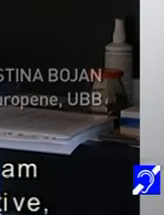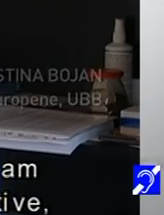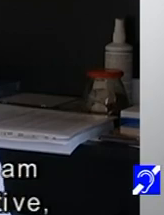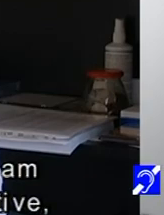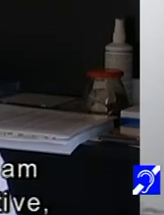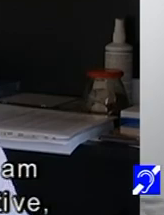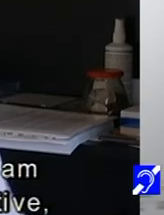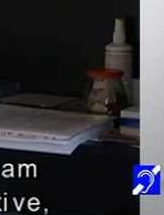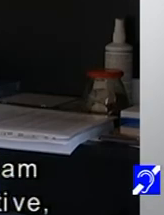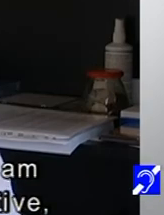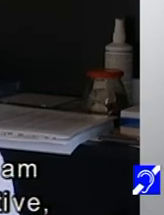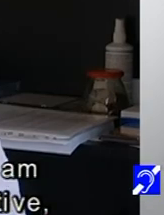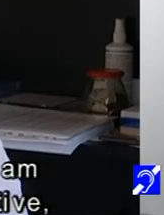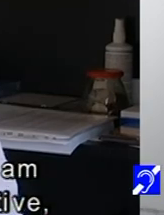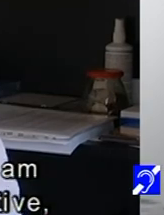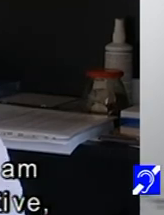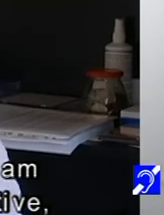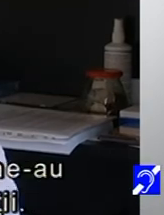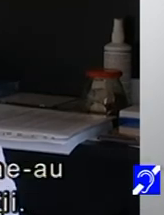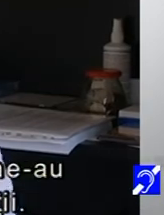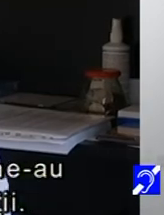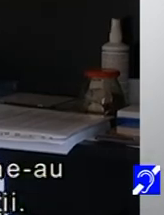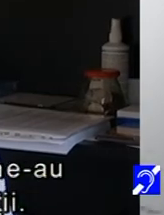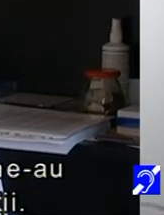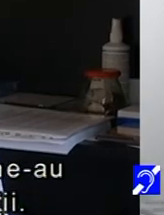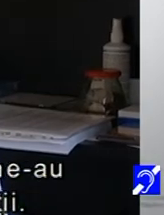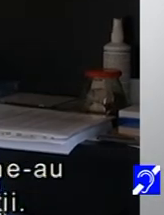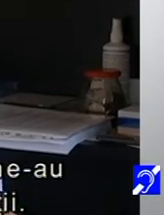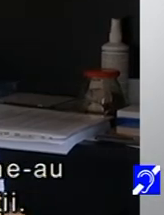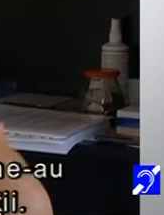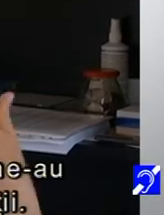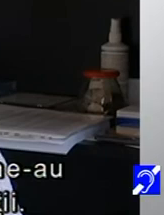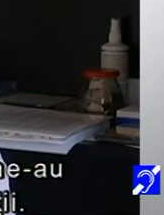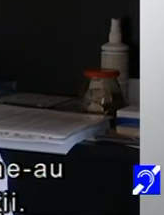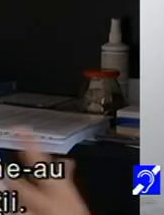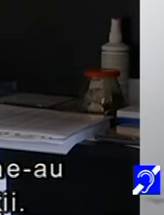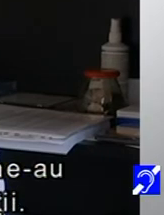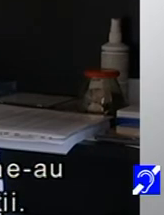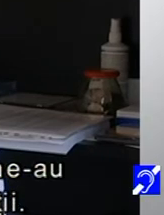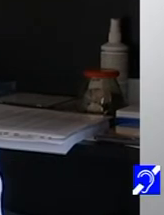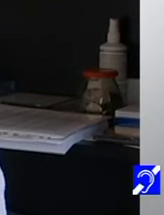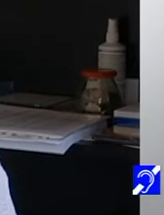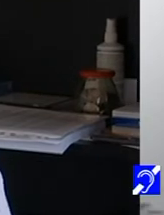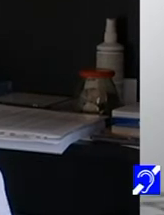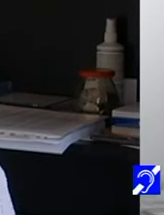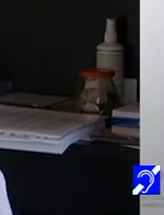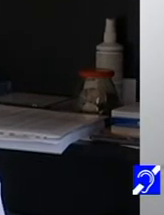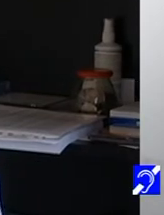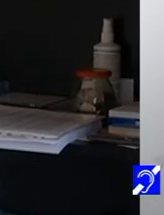also ich und auch meine Kollegen haben dann Empfehlungen gegeben. Wir haben dann Firmen, wir wurden angerufen, über diese Menschen